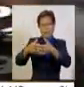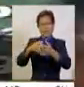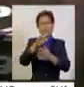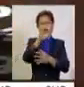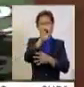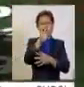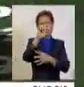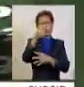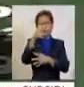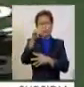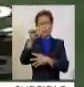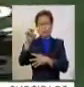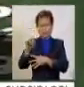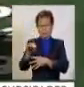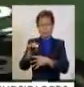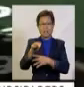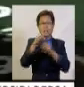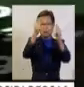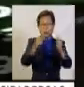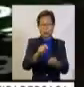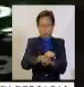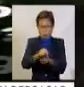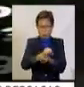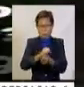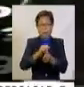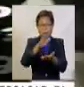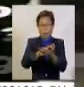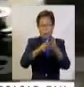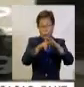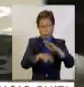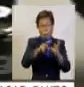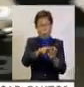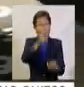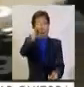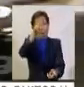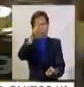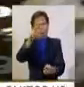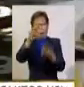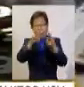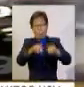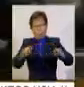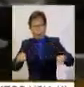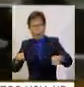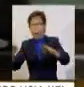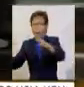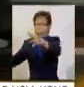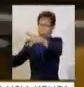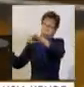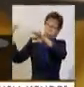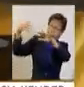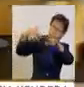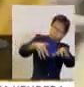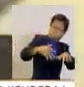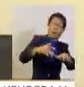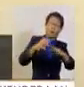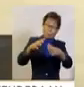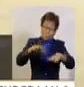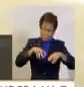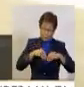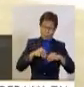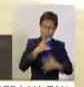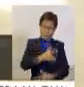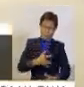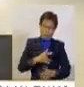Eugene, seorang tukang cuci di sebuah sekolah rendah, menerima kejutan yang dirancang murid-murid sekolah berkenaan. Penghargaan yang